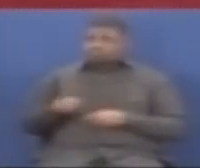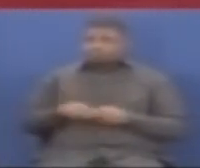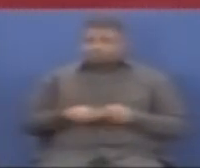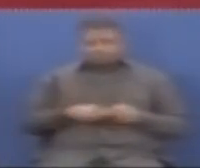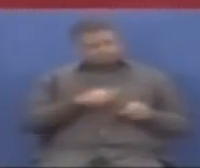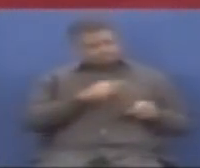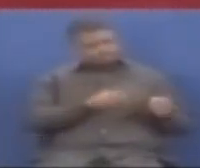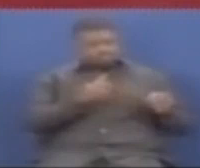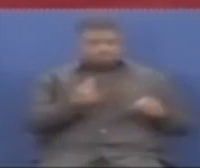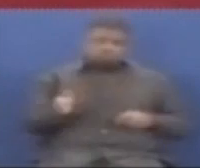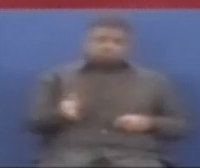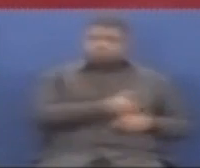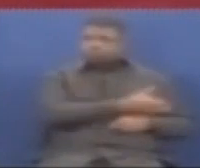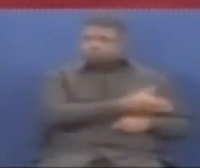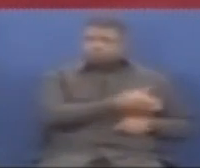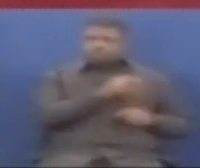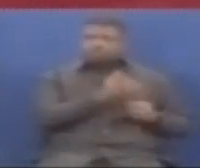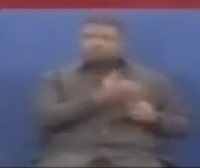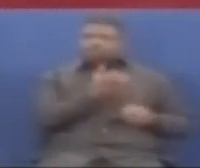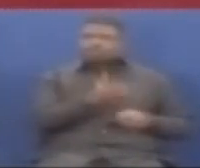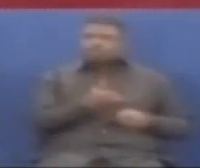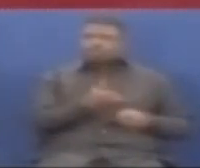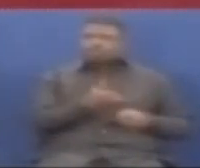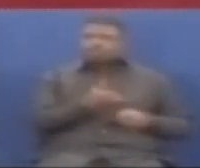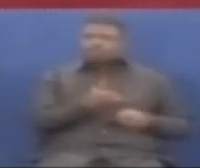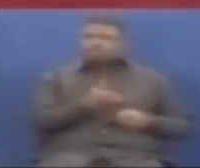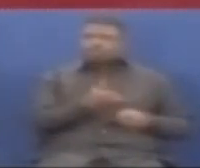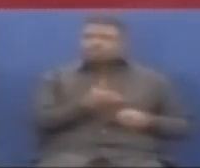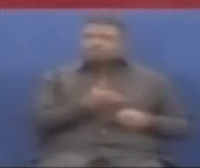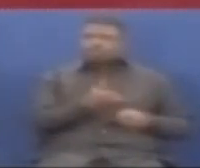hiki kipande cha kilomita 9 kitaisha lini. Asante.